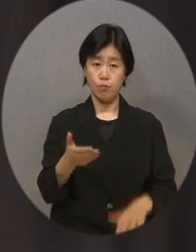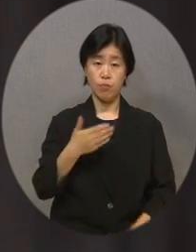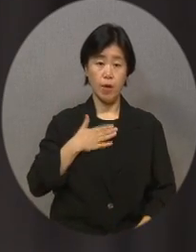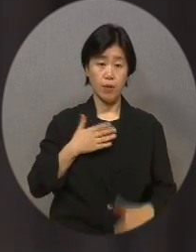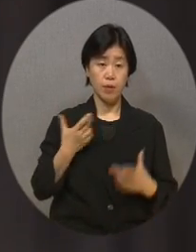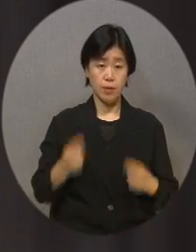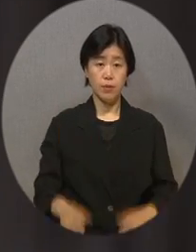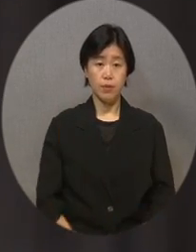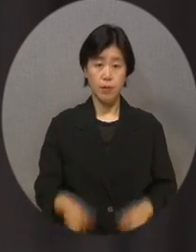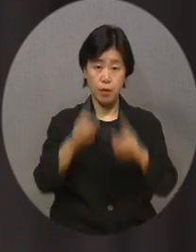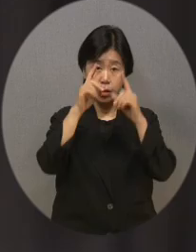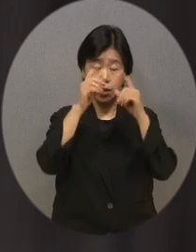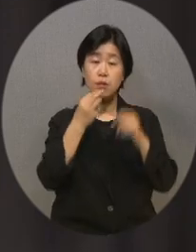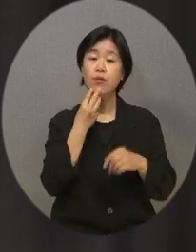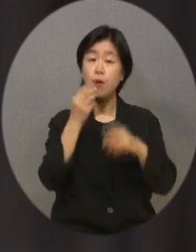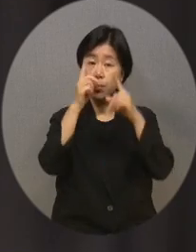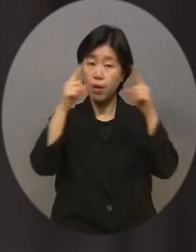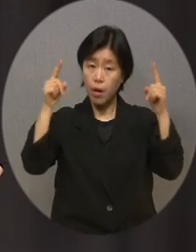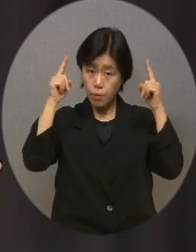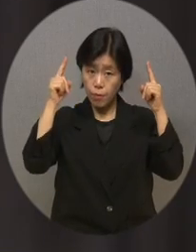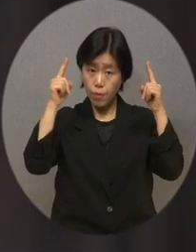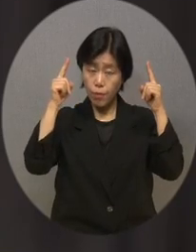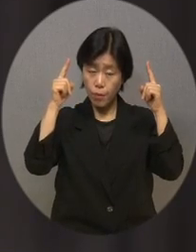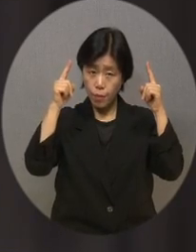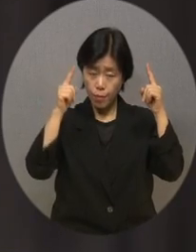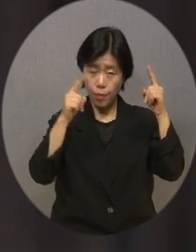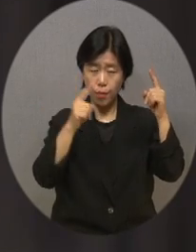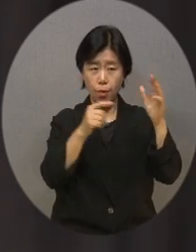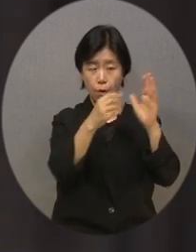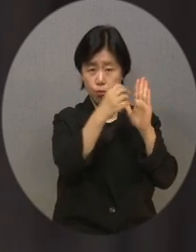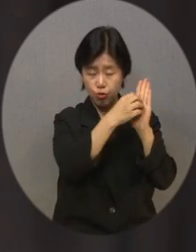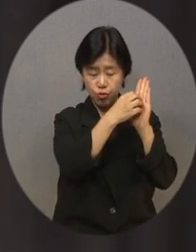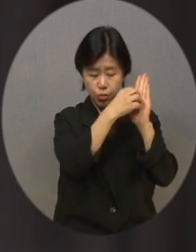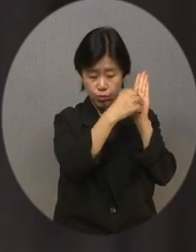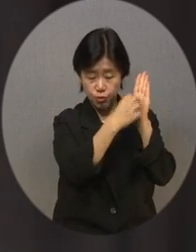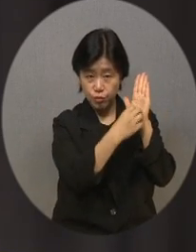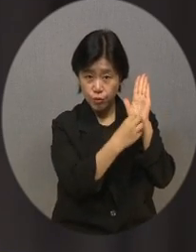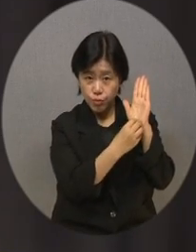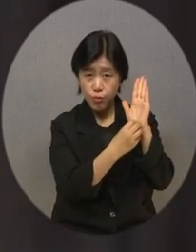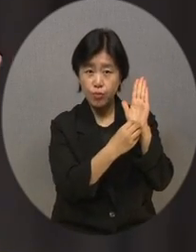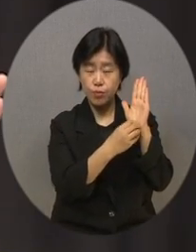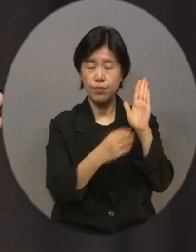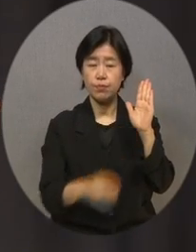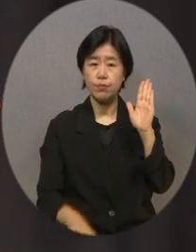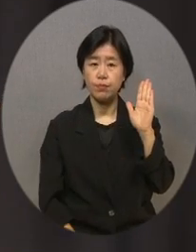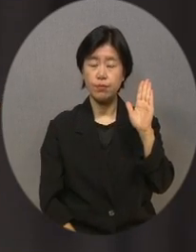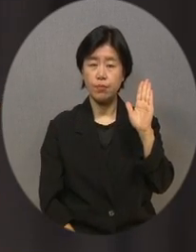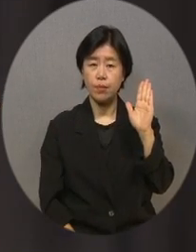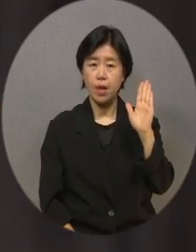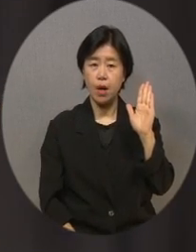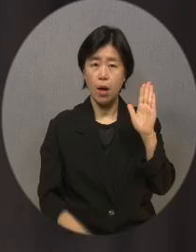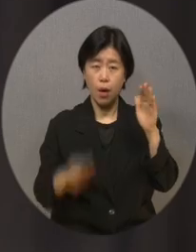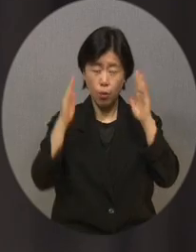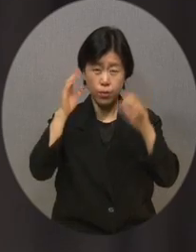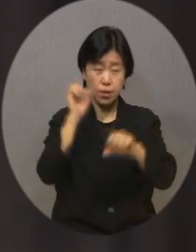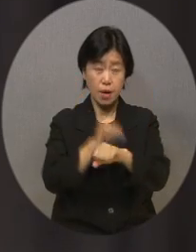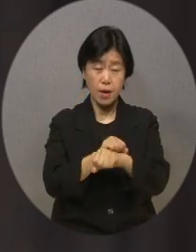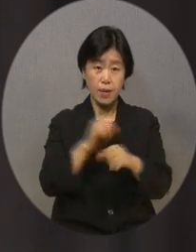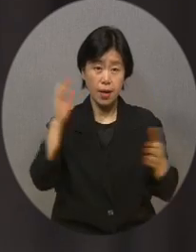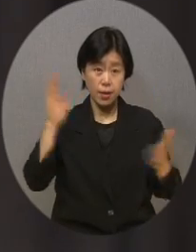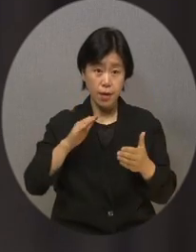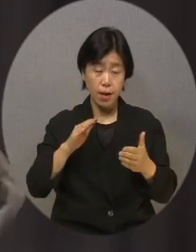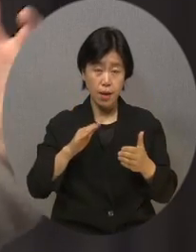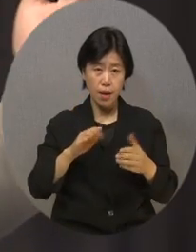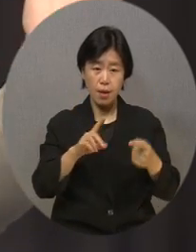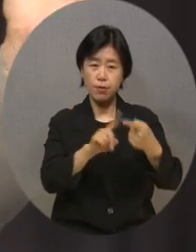아시겠지만은 서울대학교부터 저기 지방의대까지 다 차고 나서 그 다음에 서울대 공대를 간다는 거 아닙니까? 입과계에서? 예. 그러는